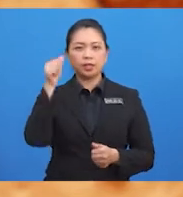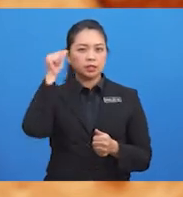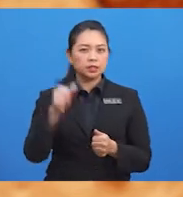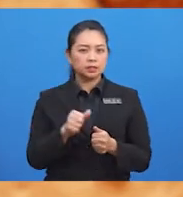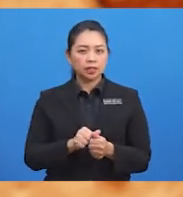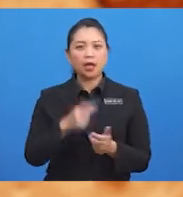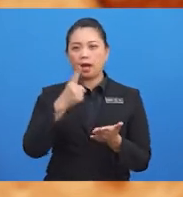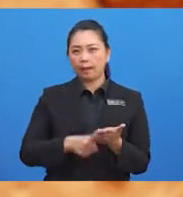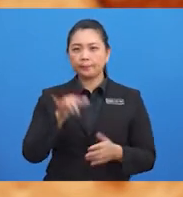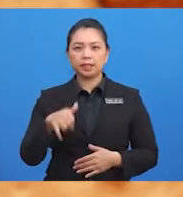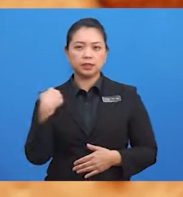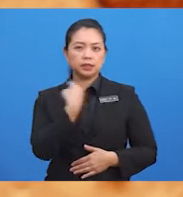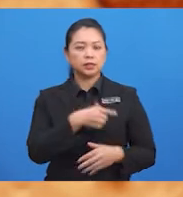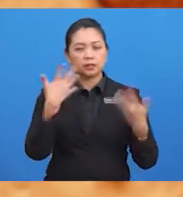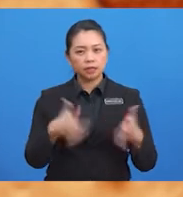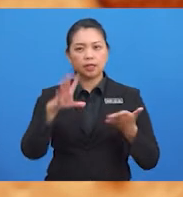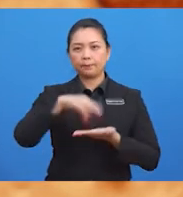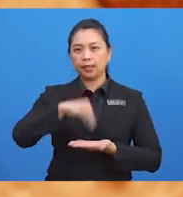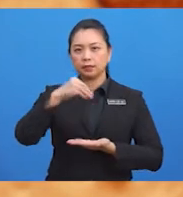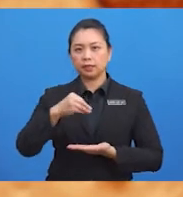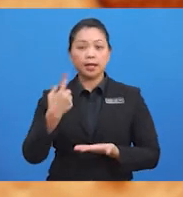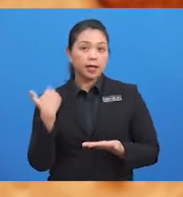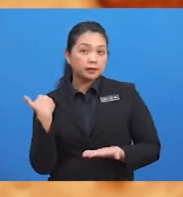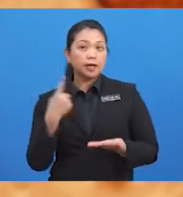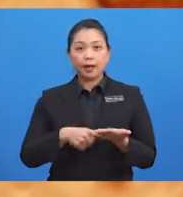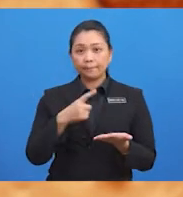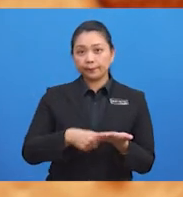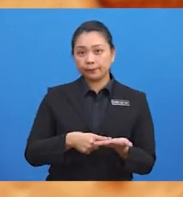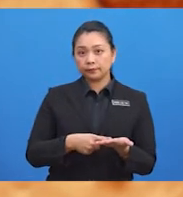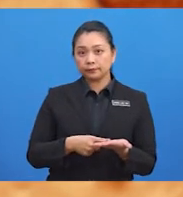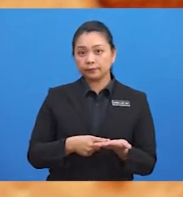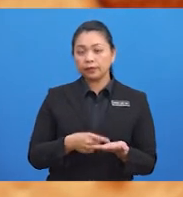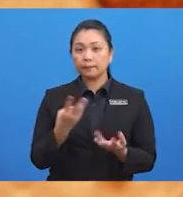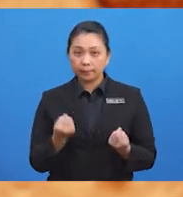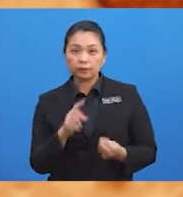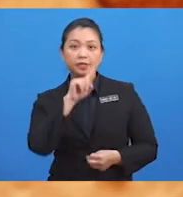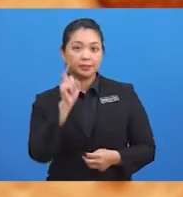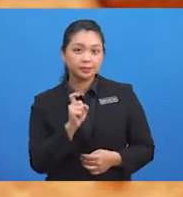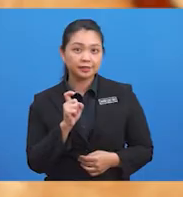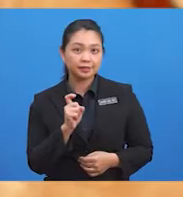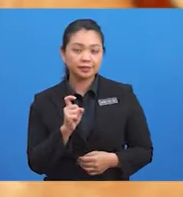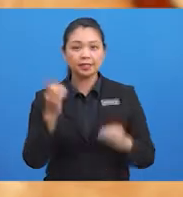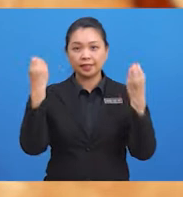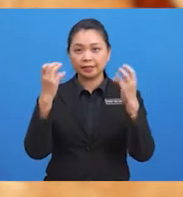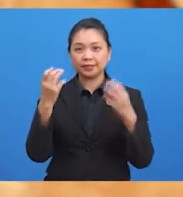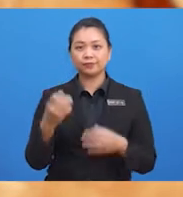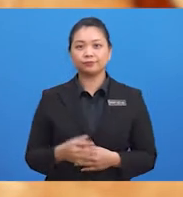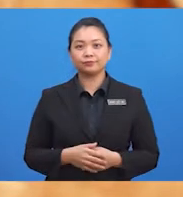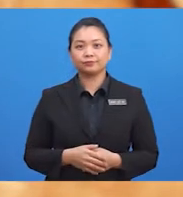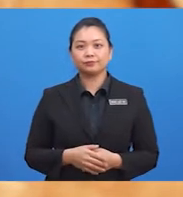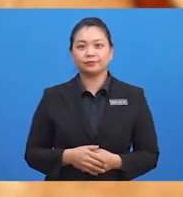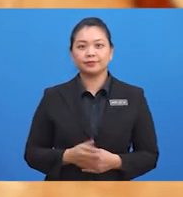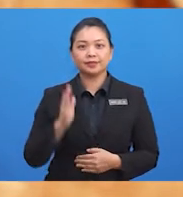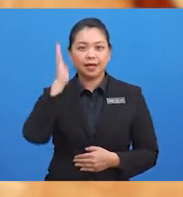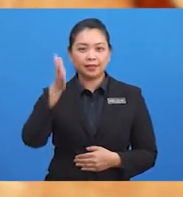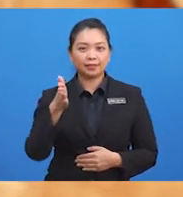dan ingat Hai apa yang telah kita pelajari ada apapun yang anda semua ingin bertanya Chingu